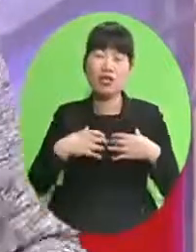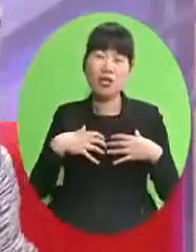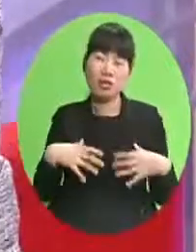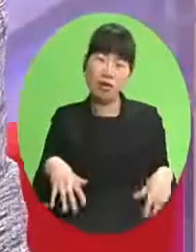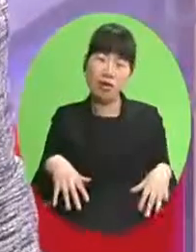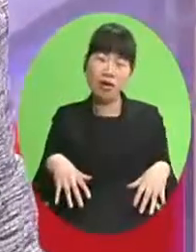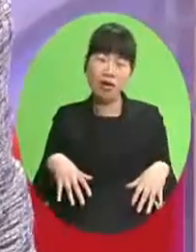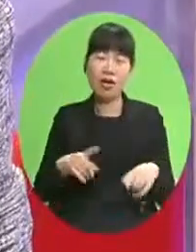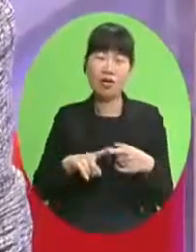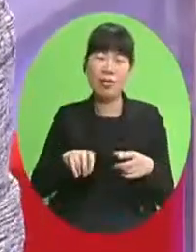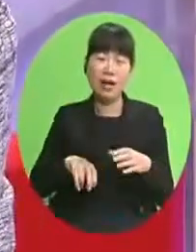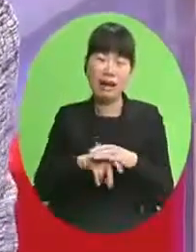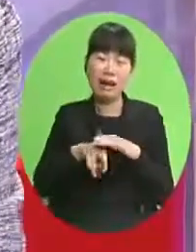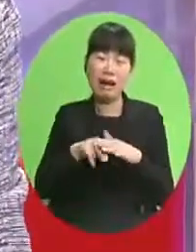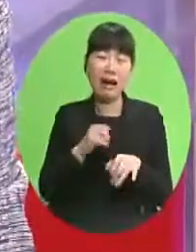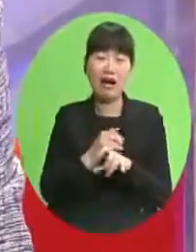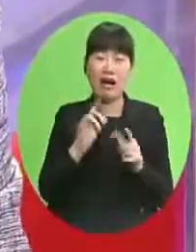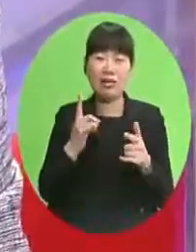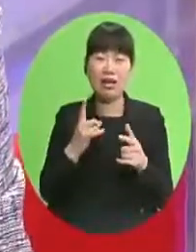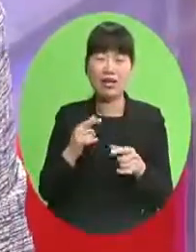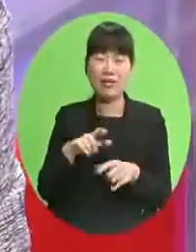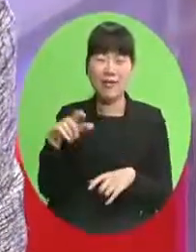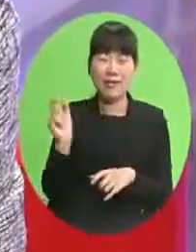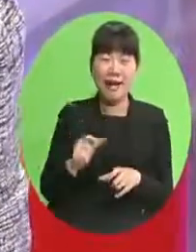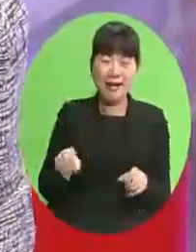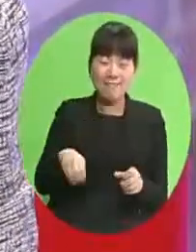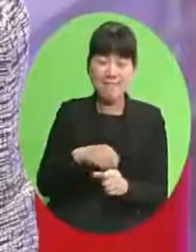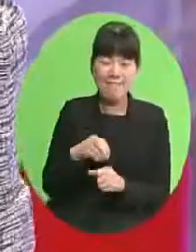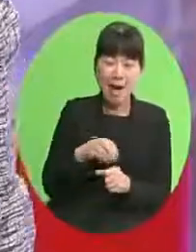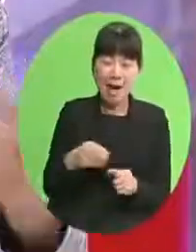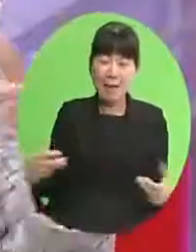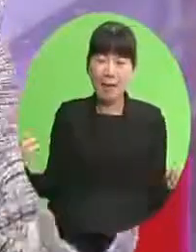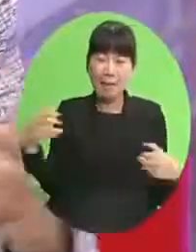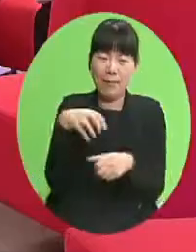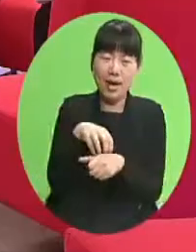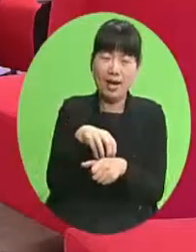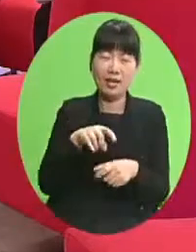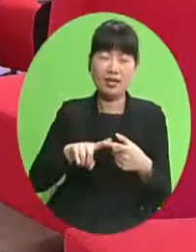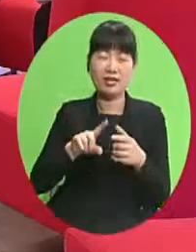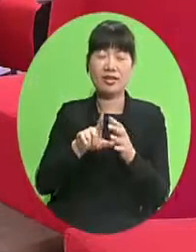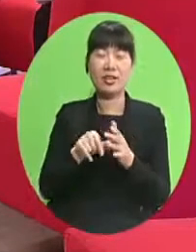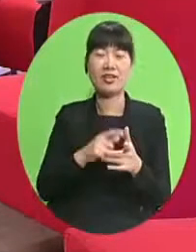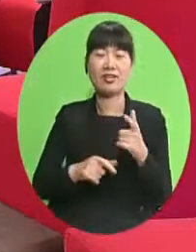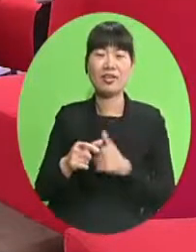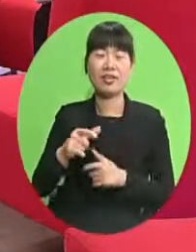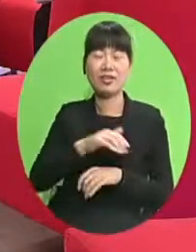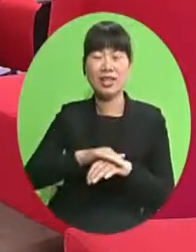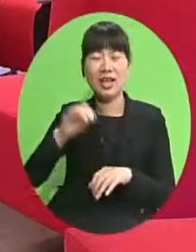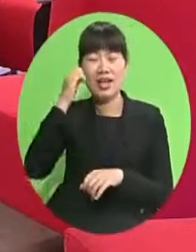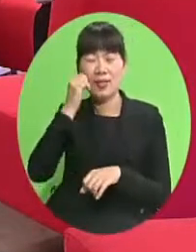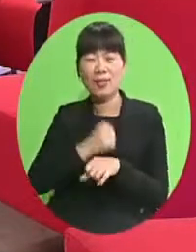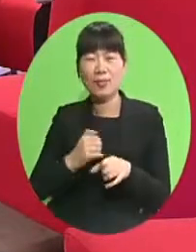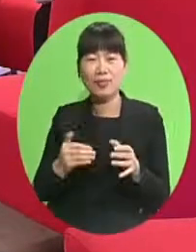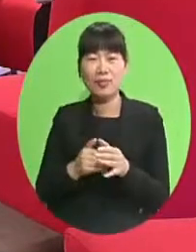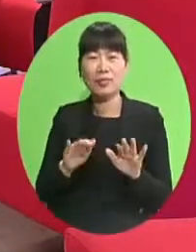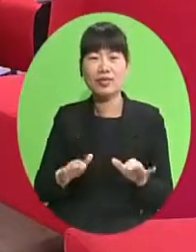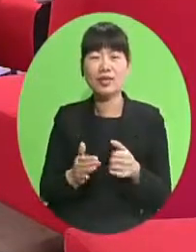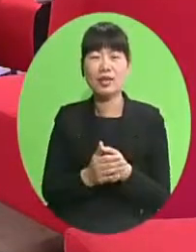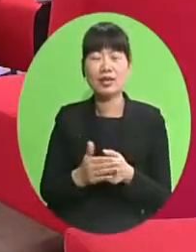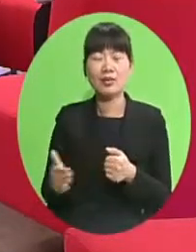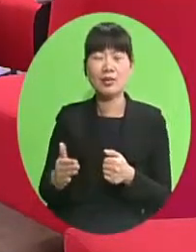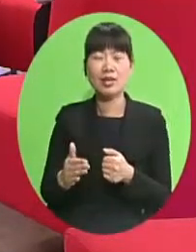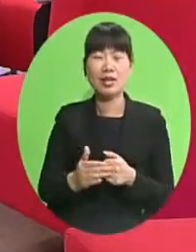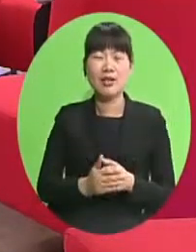이렇게 딱딱하게 얻어줘야 애들이 잠을 편안히 자요. 그래서 아이가 막 거치게 때렸을 때 우리가 흔히 말해서 기잡기라는 거를